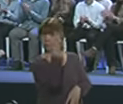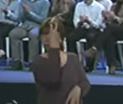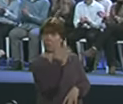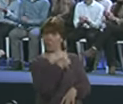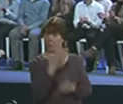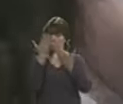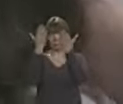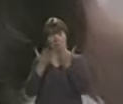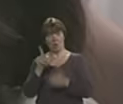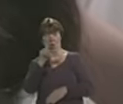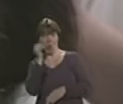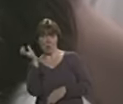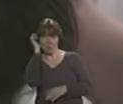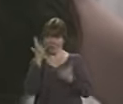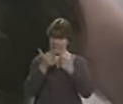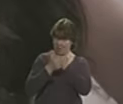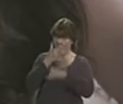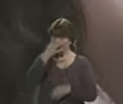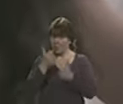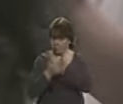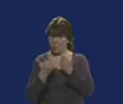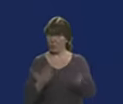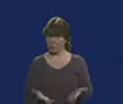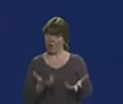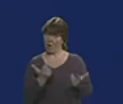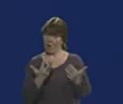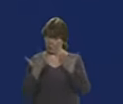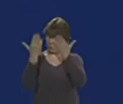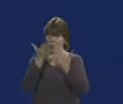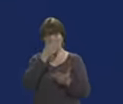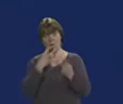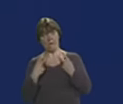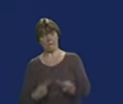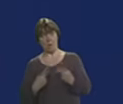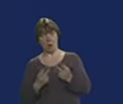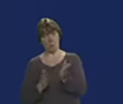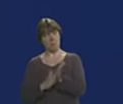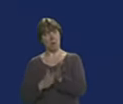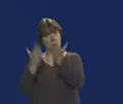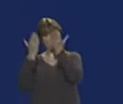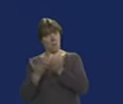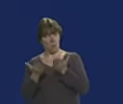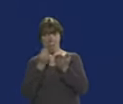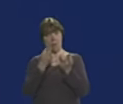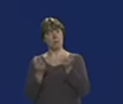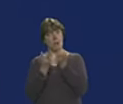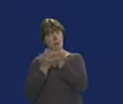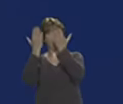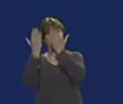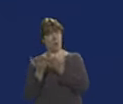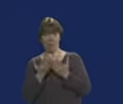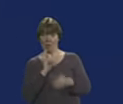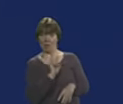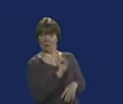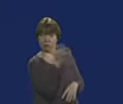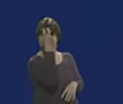Voilà un homme qu'on a envie de suivre. Voilà un homme qui a des valeurs. Voilà un homme que pour montrer en exemple, faites les